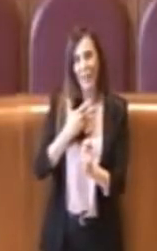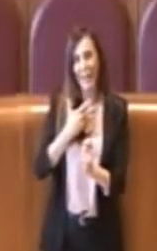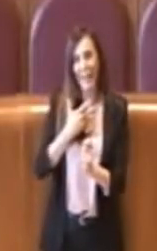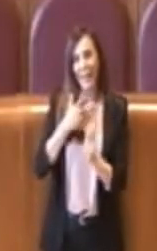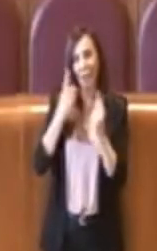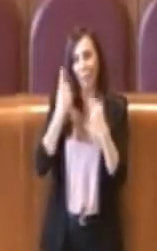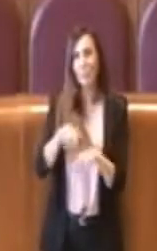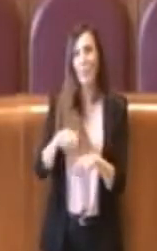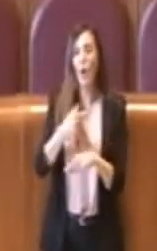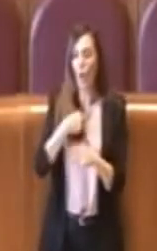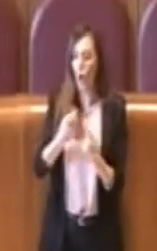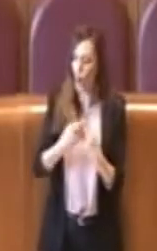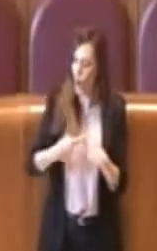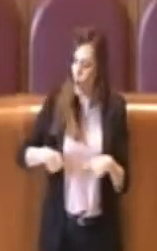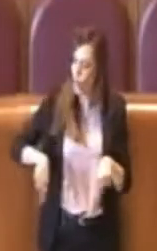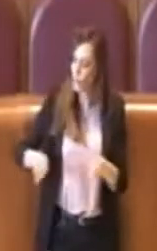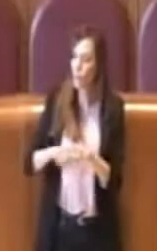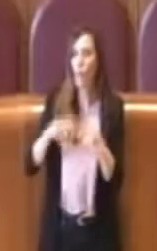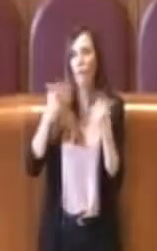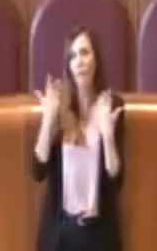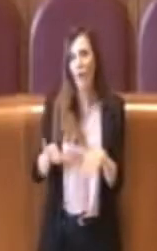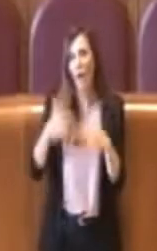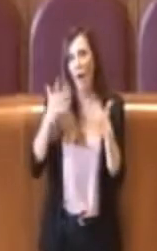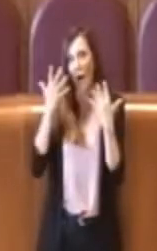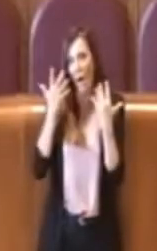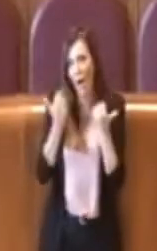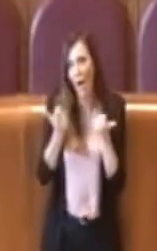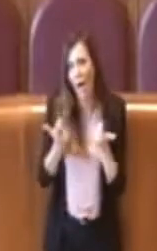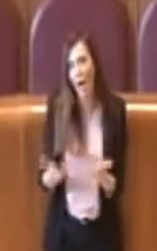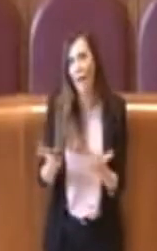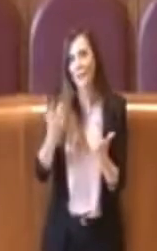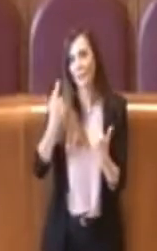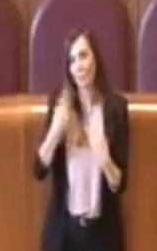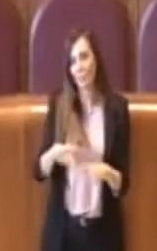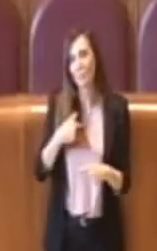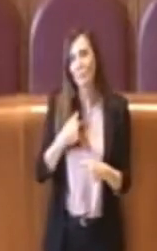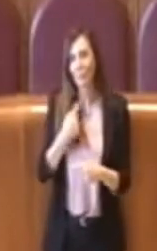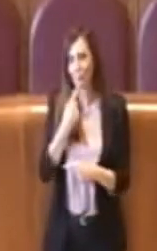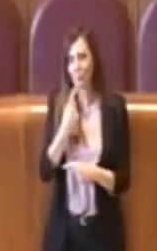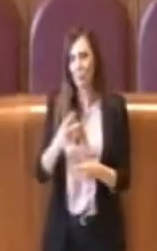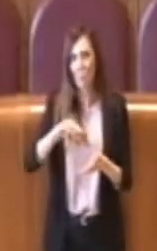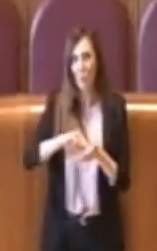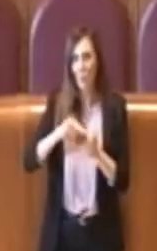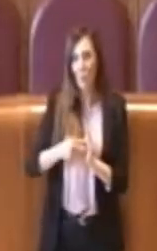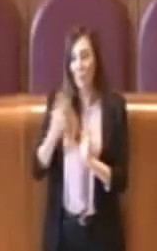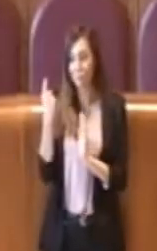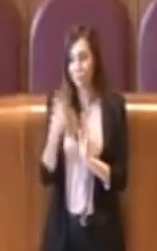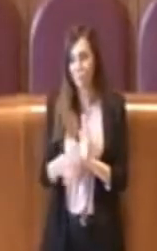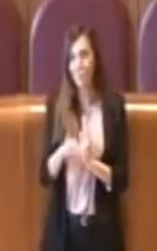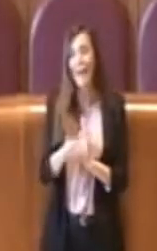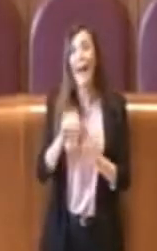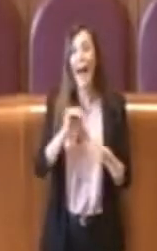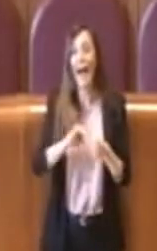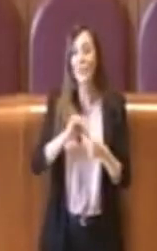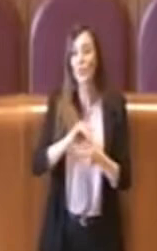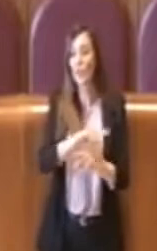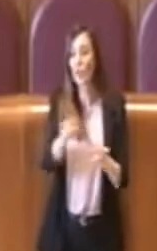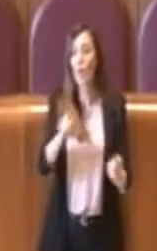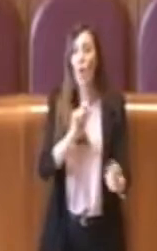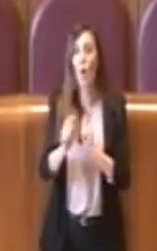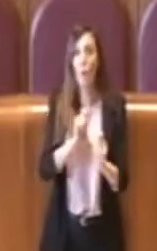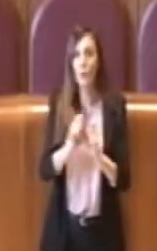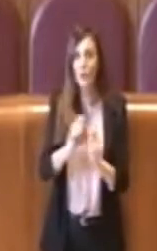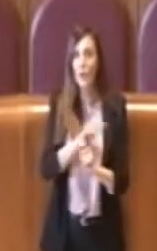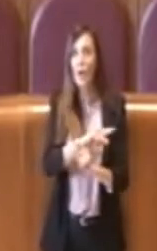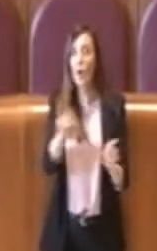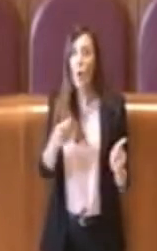appunto diverse commissioni dove io ho portato questo problema, dove ci è stato risposto dalle stesse associazioni dei commercianti che loro